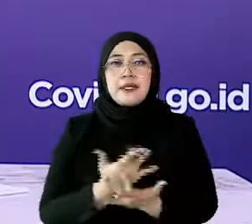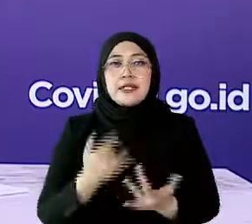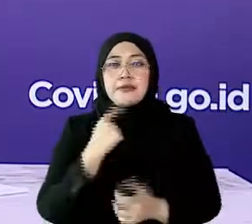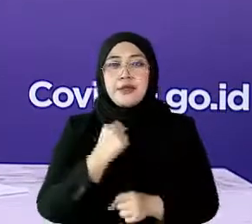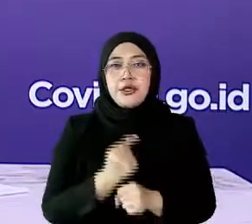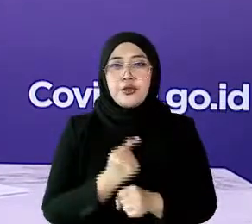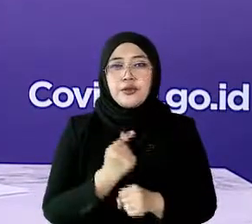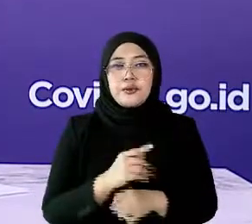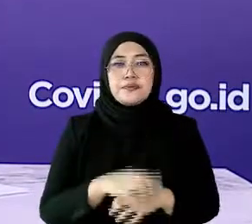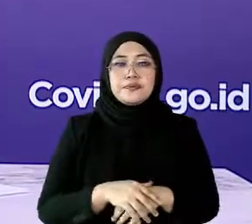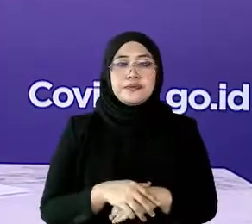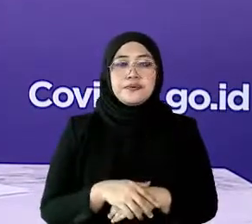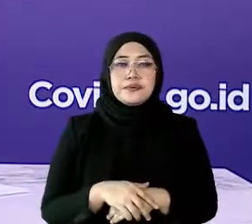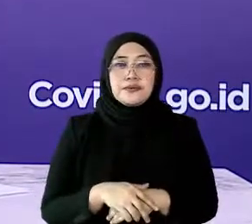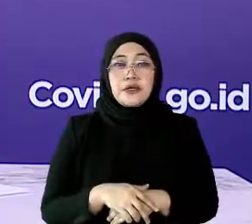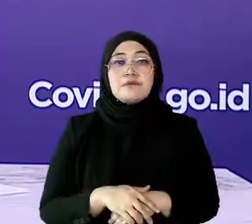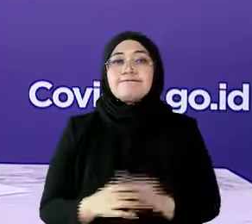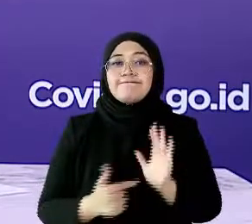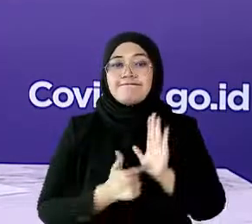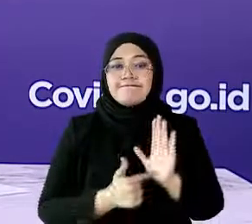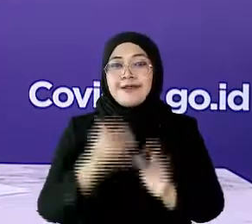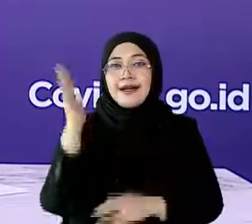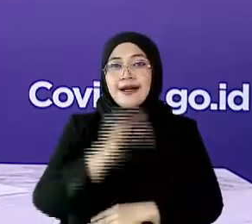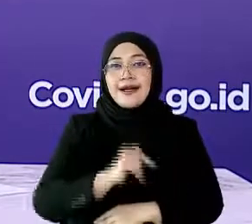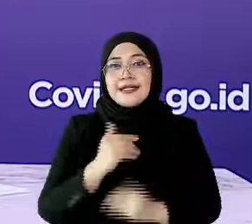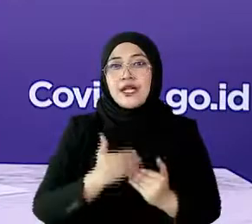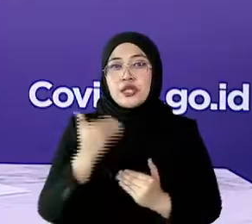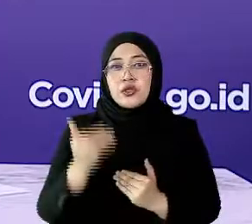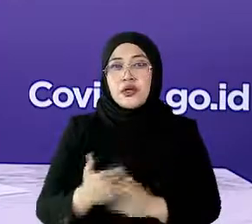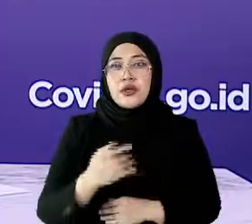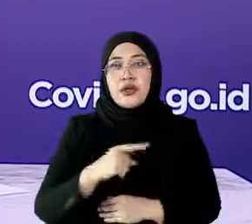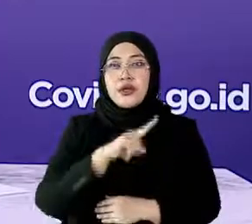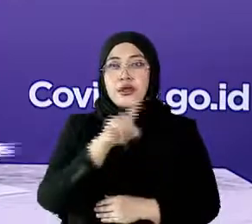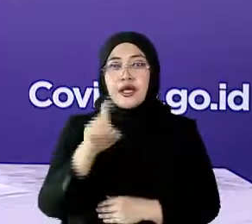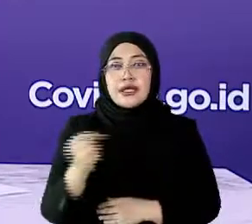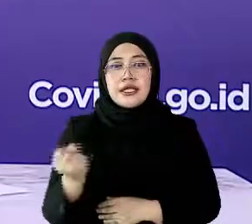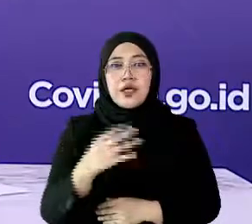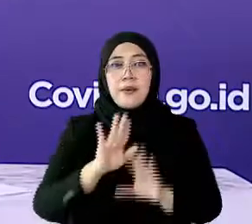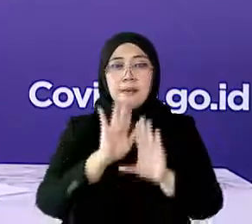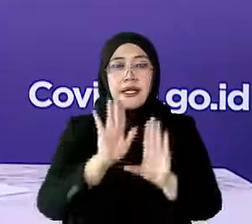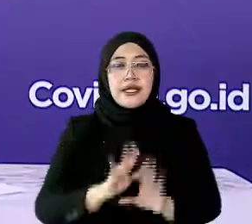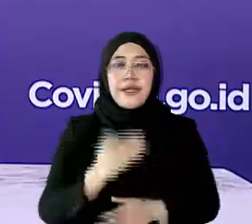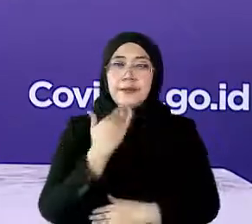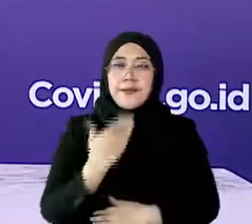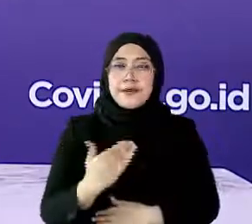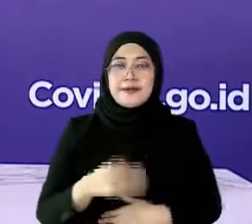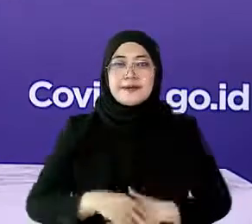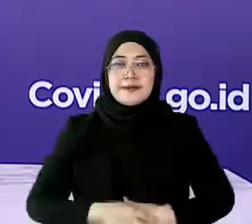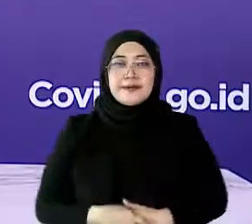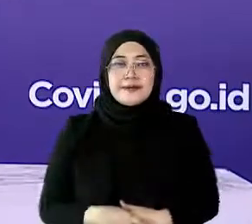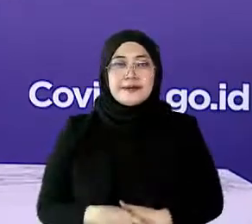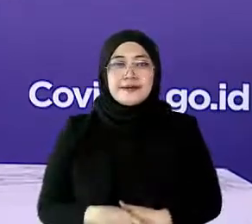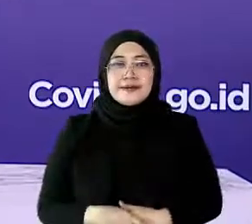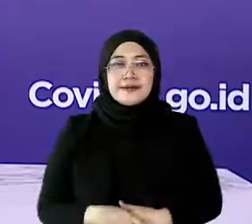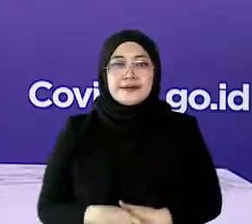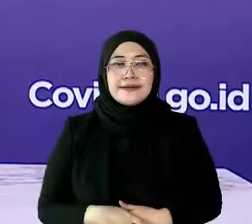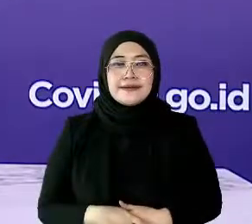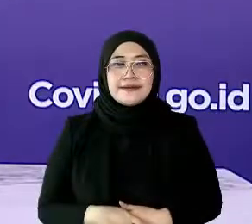demikian paparan Pada hari ini saya lanjutkan dengan tanya-jawab amin Hai terima kasih